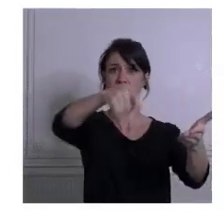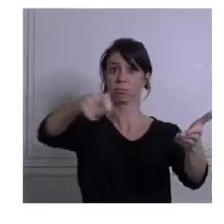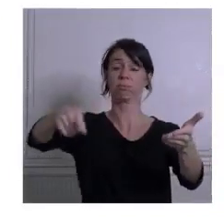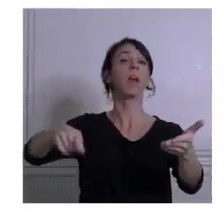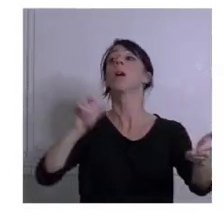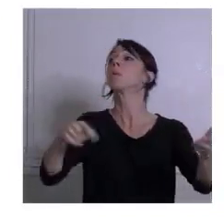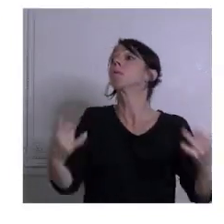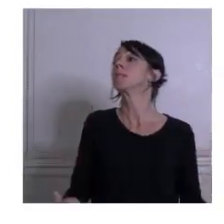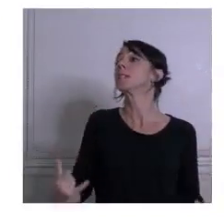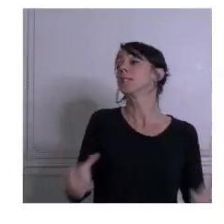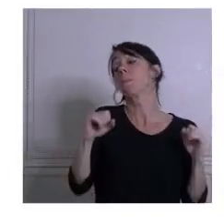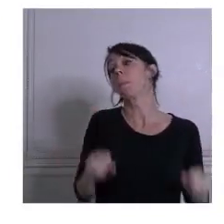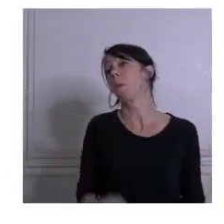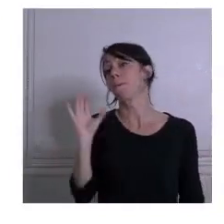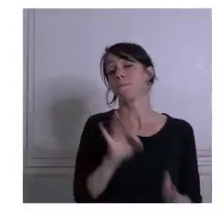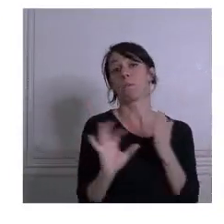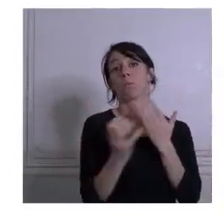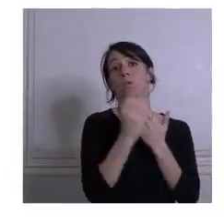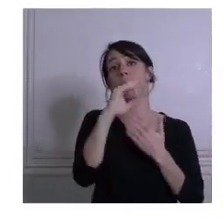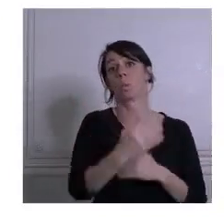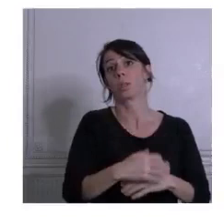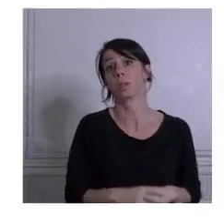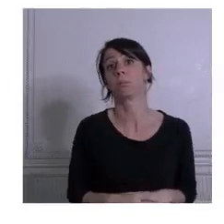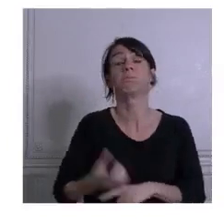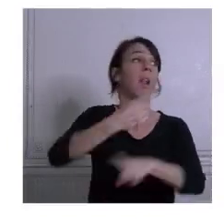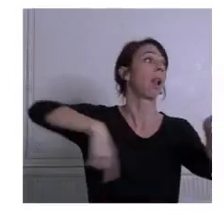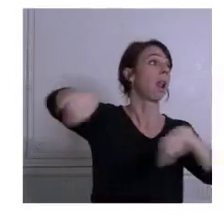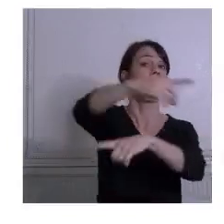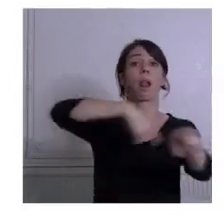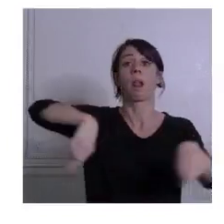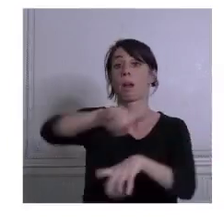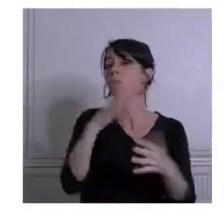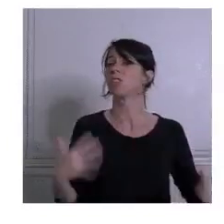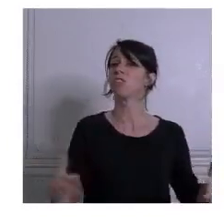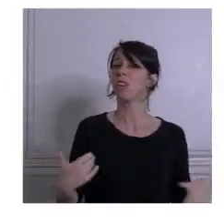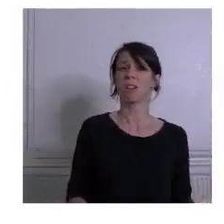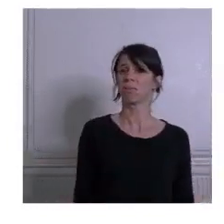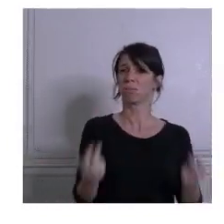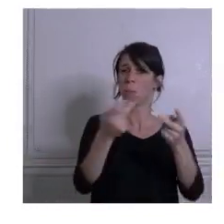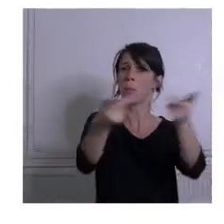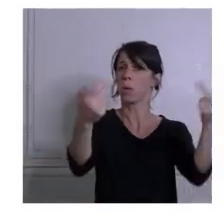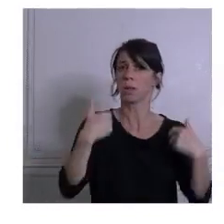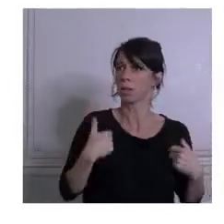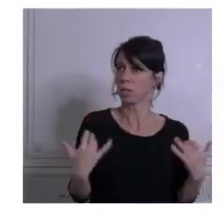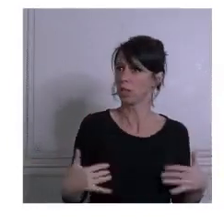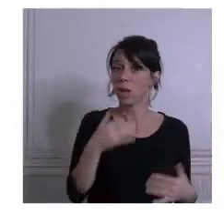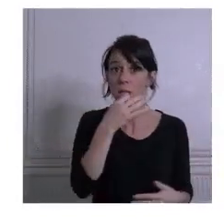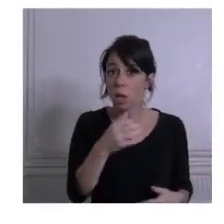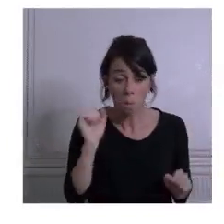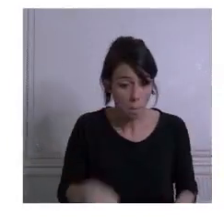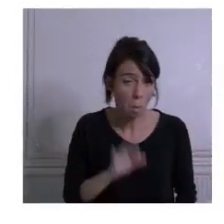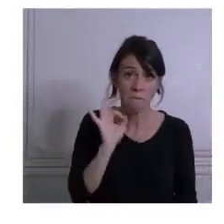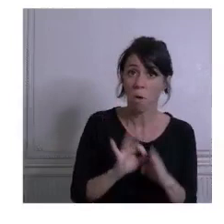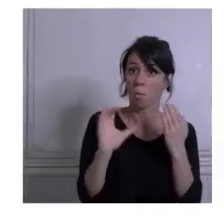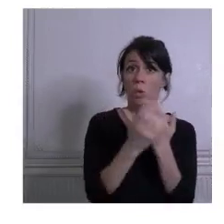qu'on aboutit à des choix soit d'équipements neufs, je vous ai cité Boris Diot, pas par hasard, Boris Diot a plus de 10 ans, la chauffière, tout ce qui